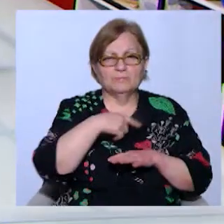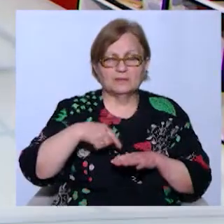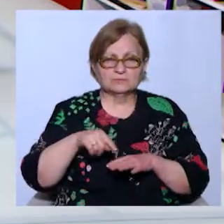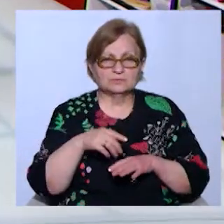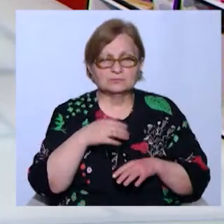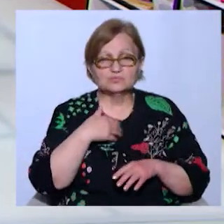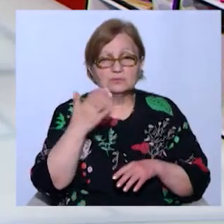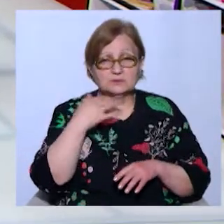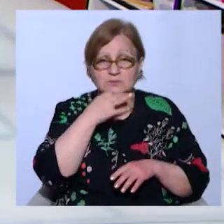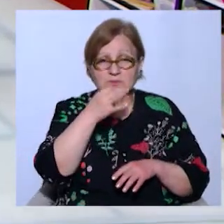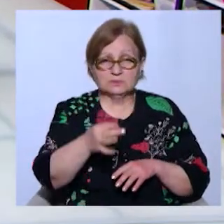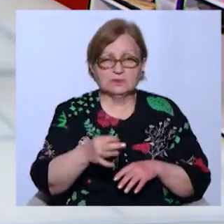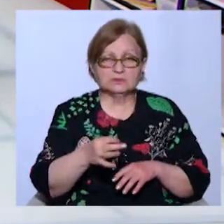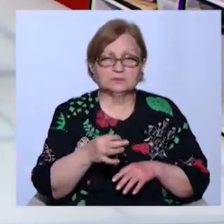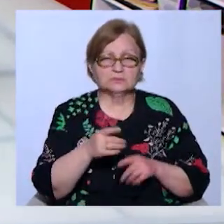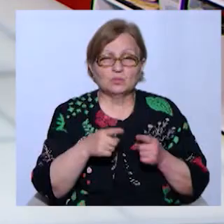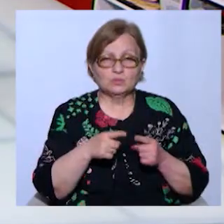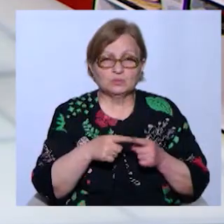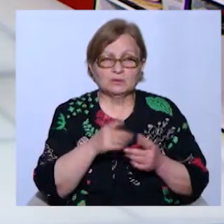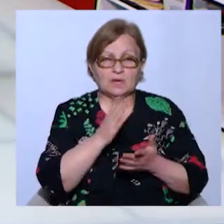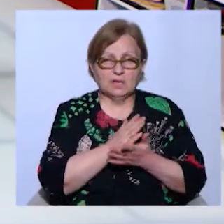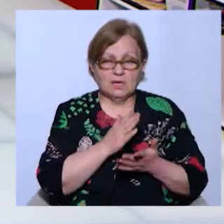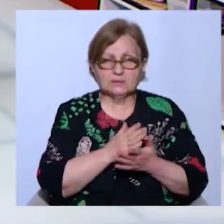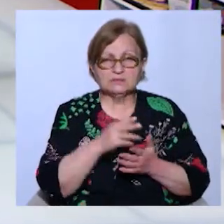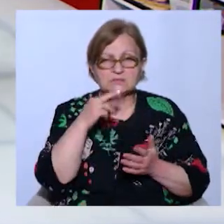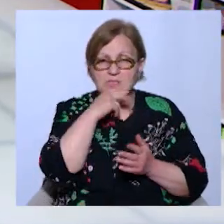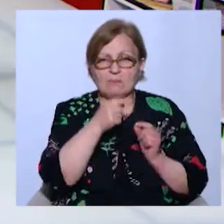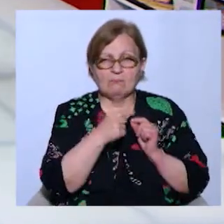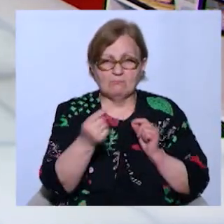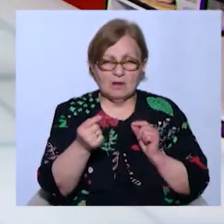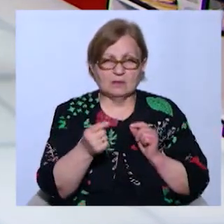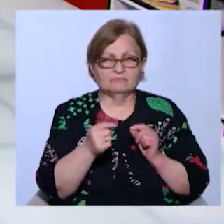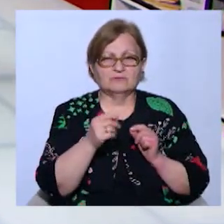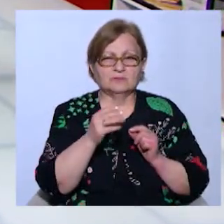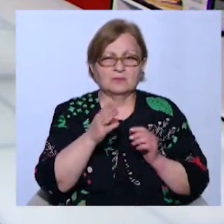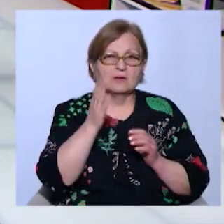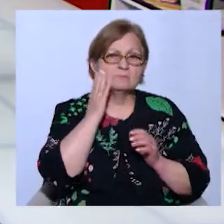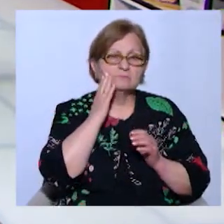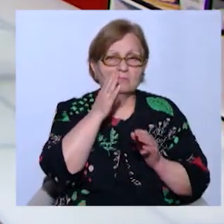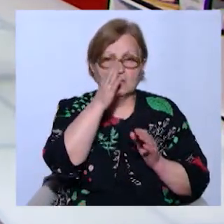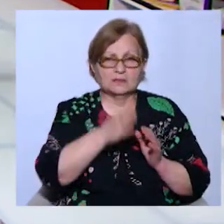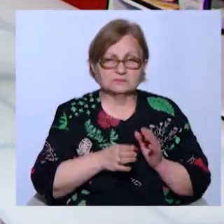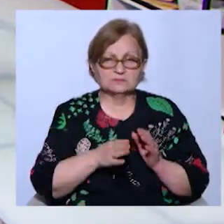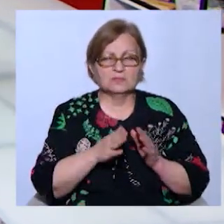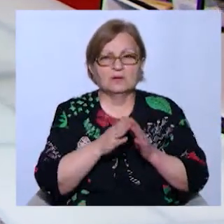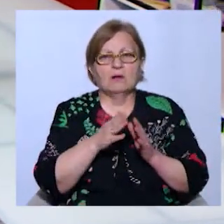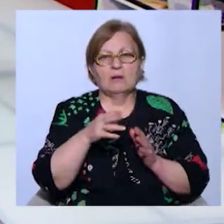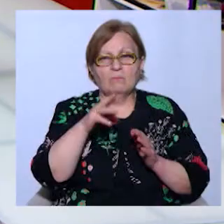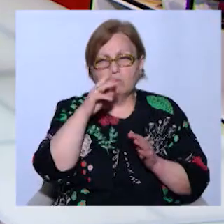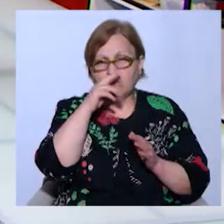კუთხე ვთქვით, რომ არსებობს მახვილი, მართი, ბლაგვი და